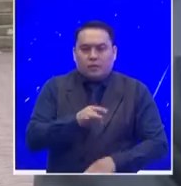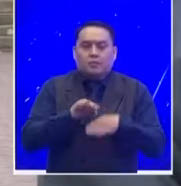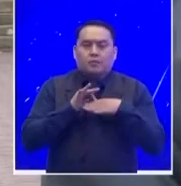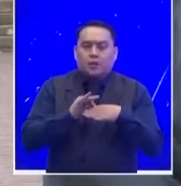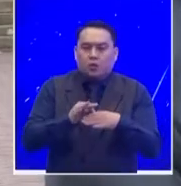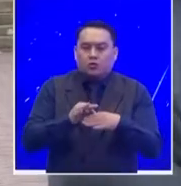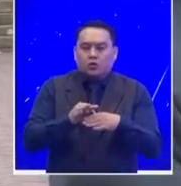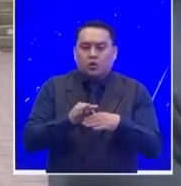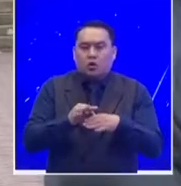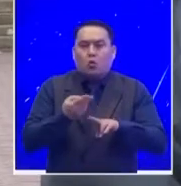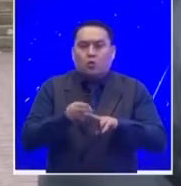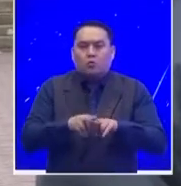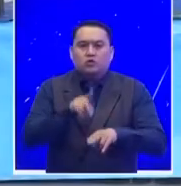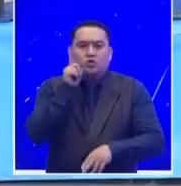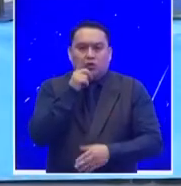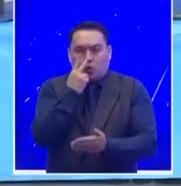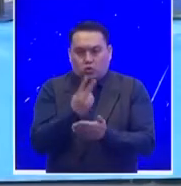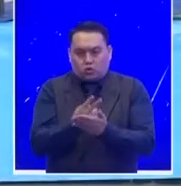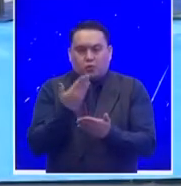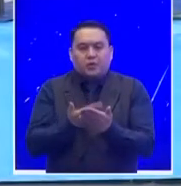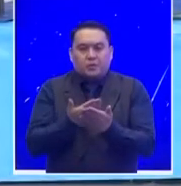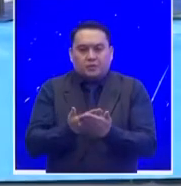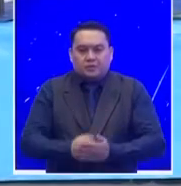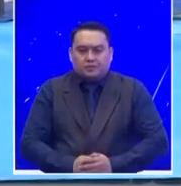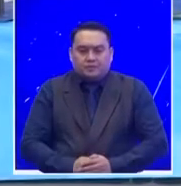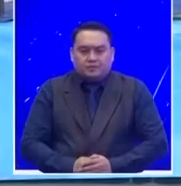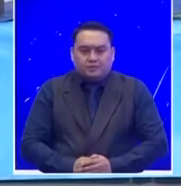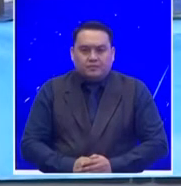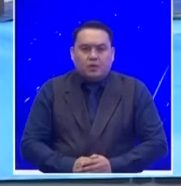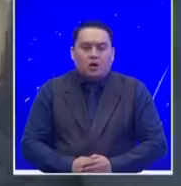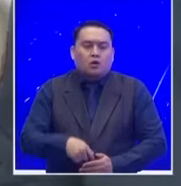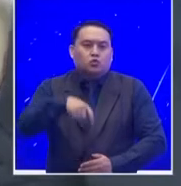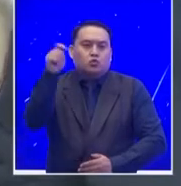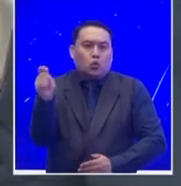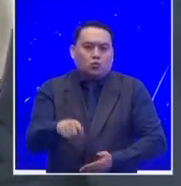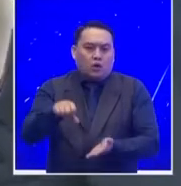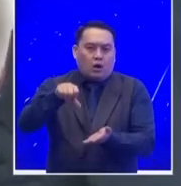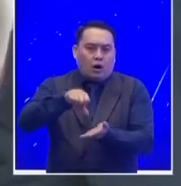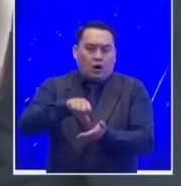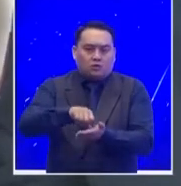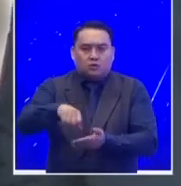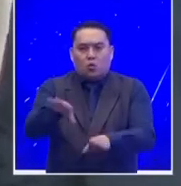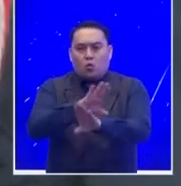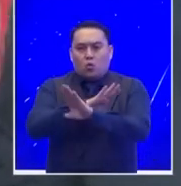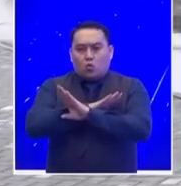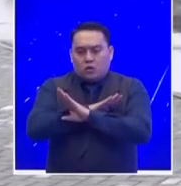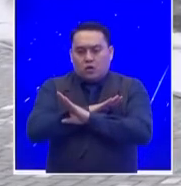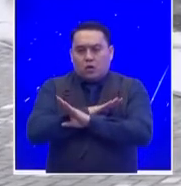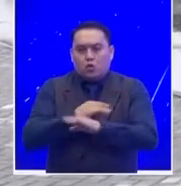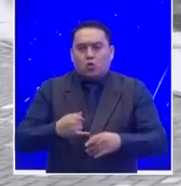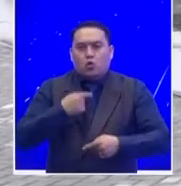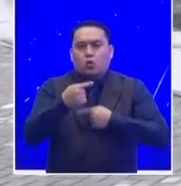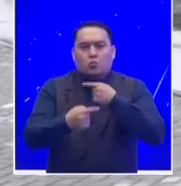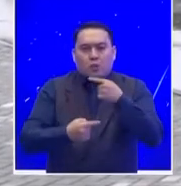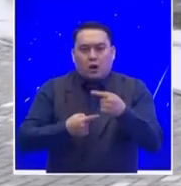жатқан себебіміз ол жастарға көрсету. Еске алу жиынына Ұлы Отан соғысына қатысқан ардагерлер, ұрыс алаңында қаза болған сарбаздардың